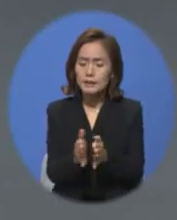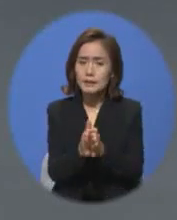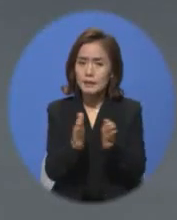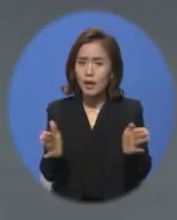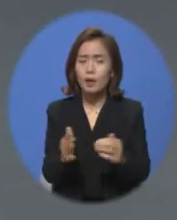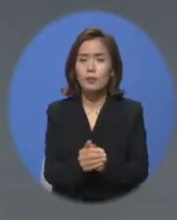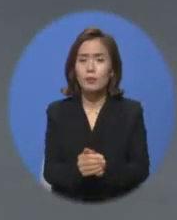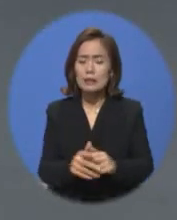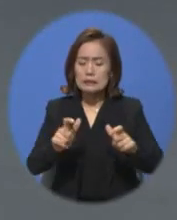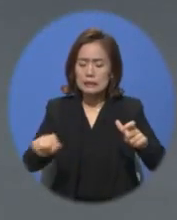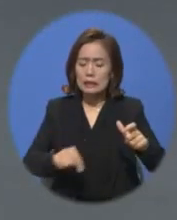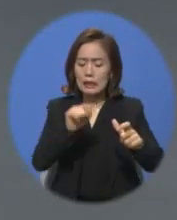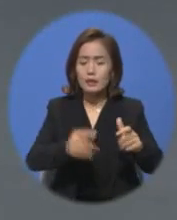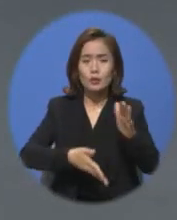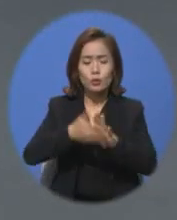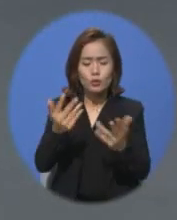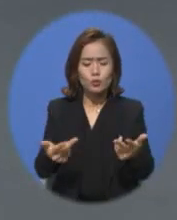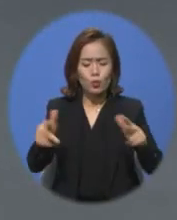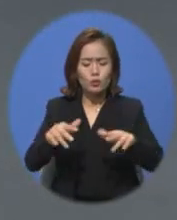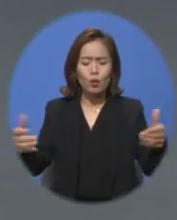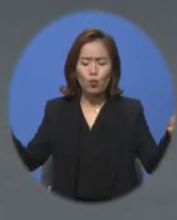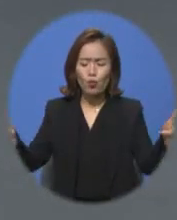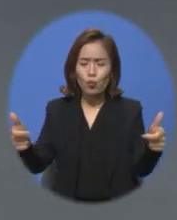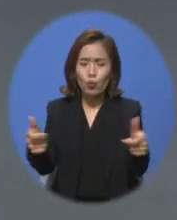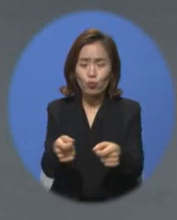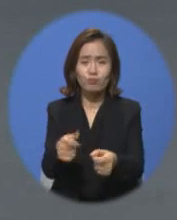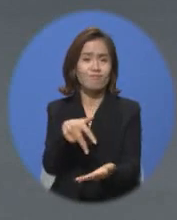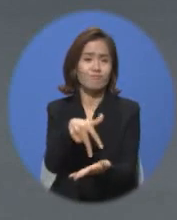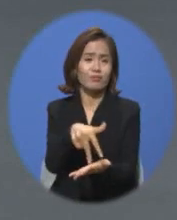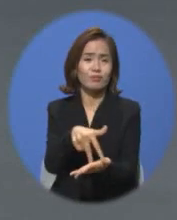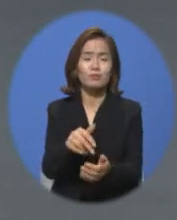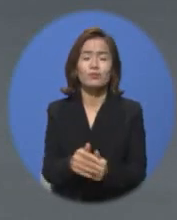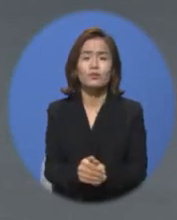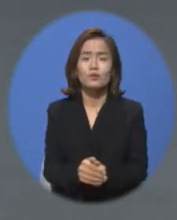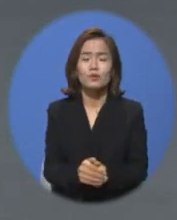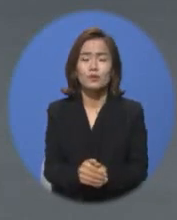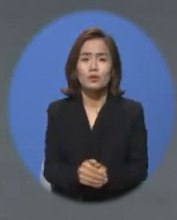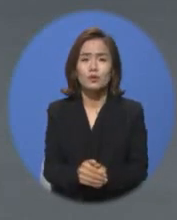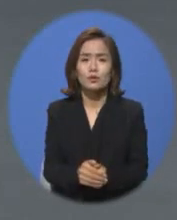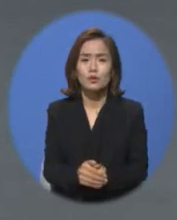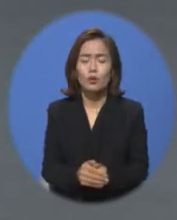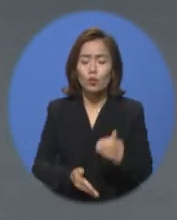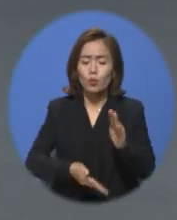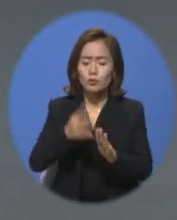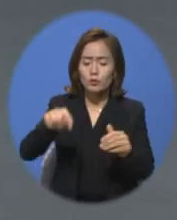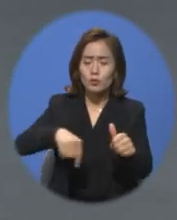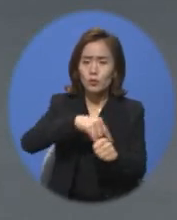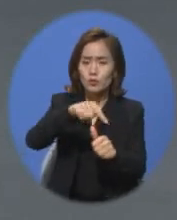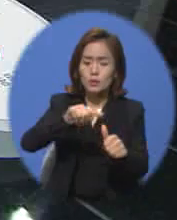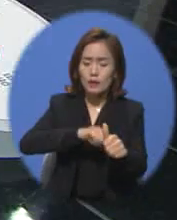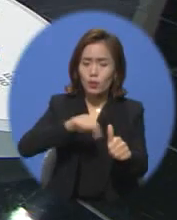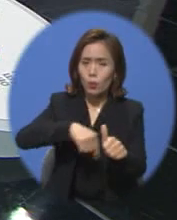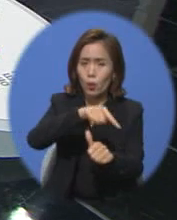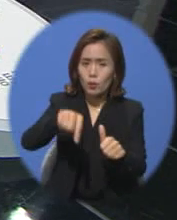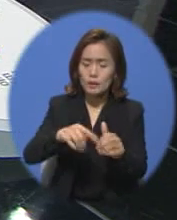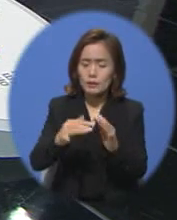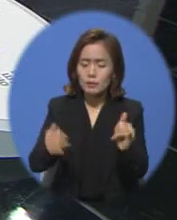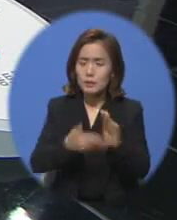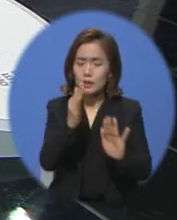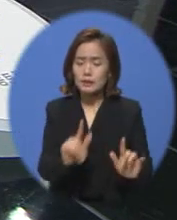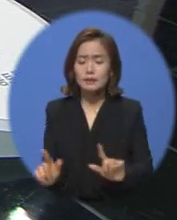오는7월공원폐쇄제도가시행되면이지역의도시공원규모가 축소될위험에처해있습니다. 도시내부의자연환경 또한